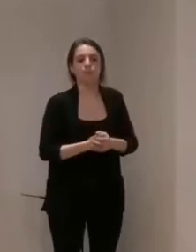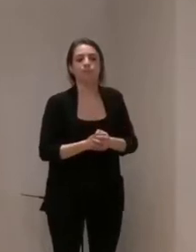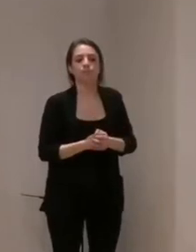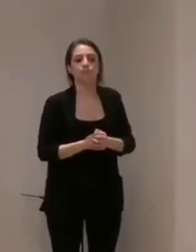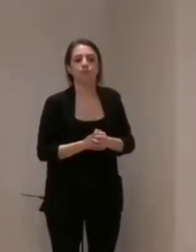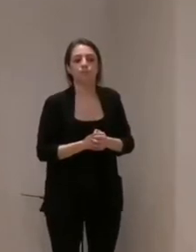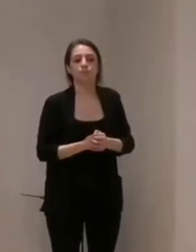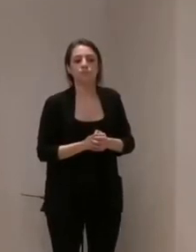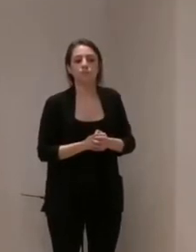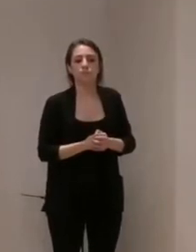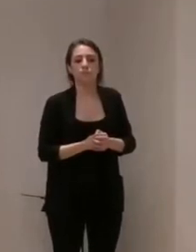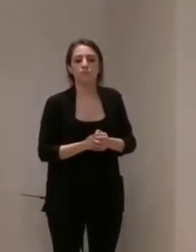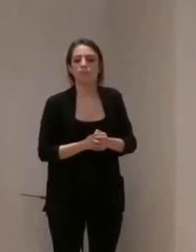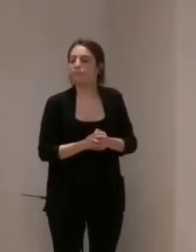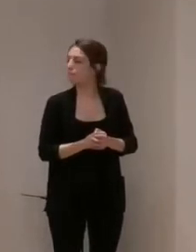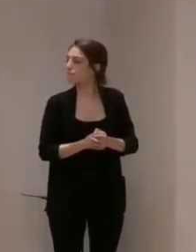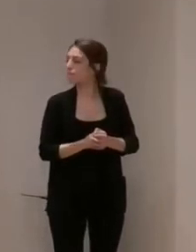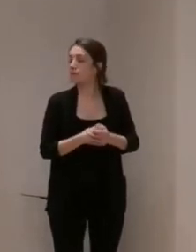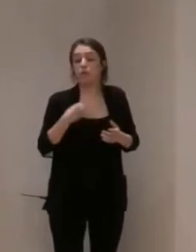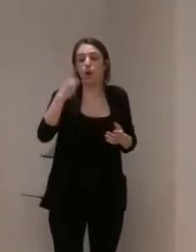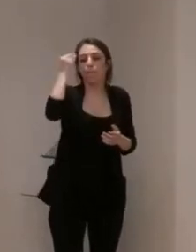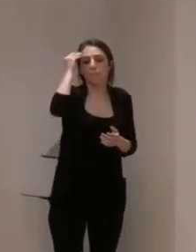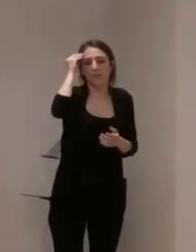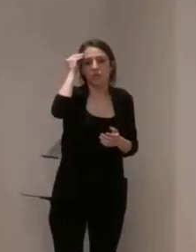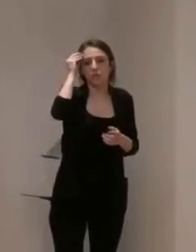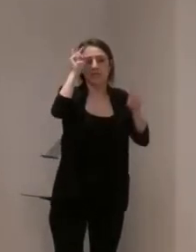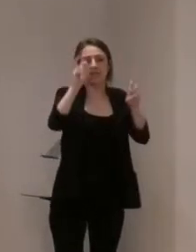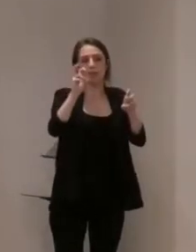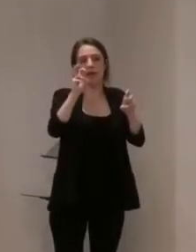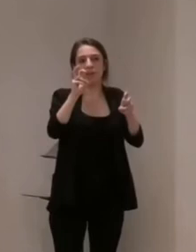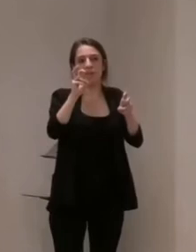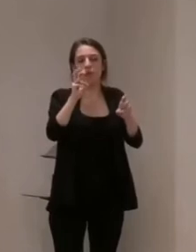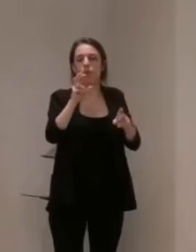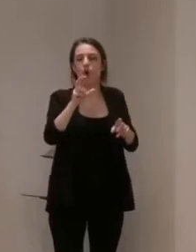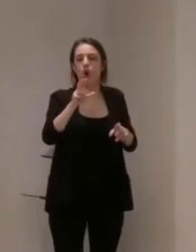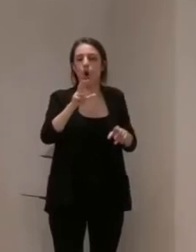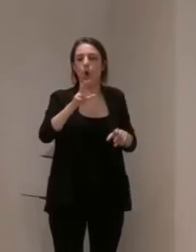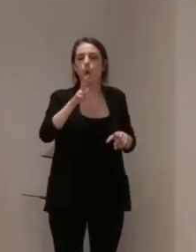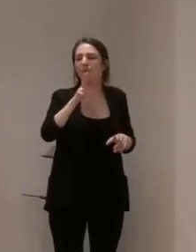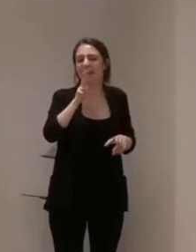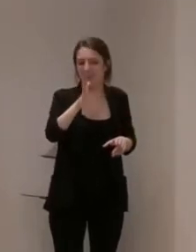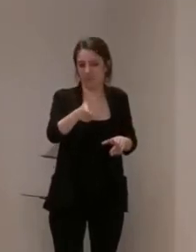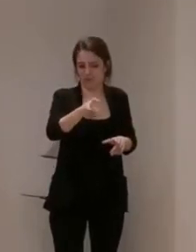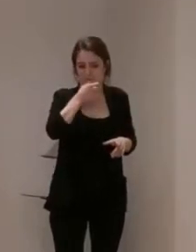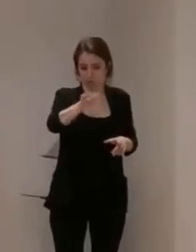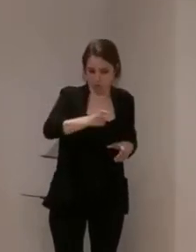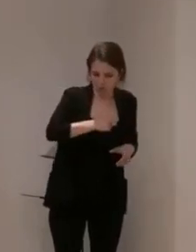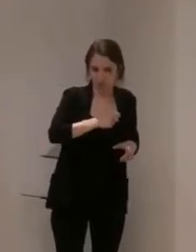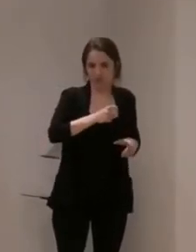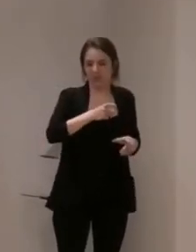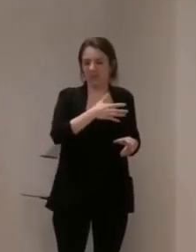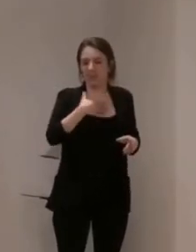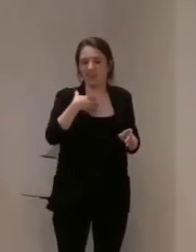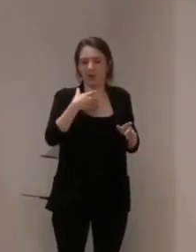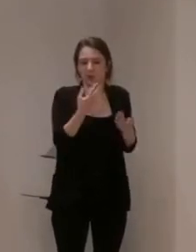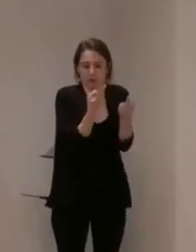Jo sempre he pensat que aquest viatge era perquè ens volien humiliar, perquè ens volien degradar i ens volien vexar i ens volien